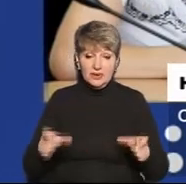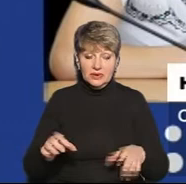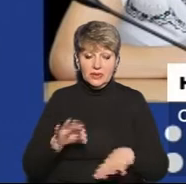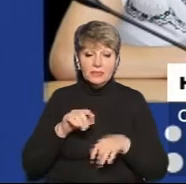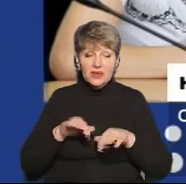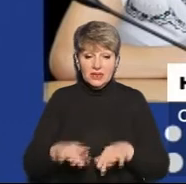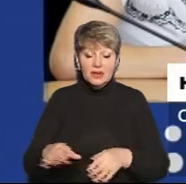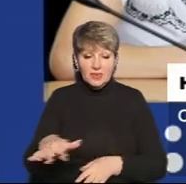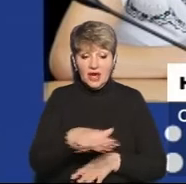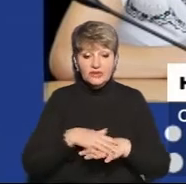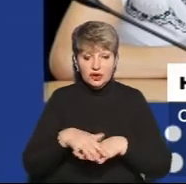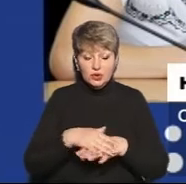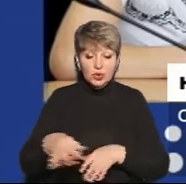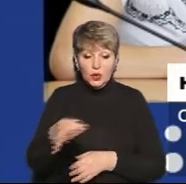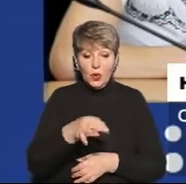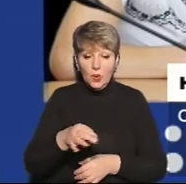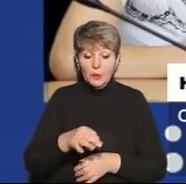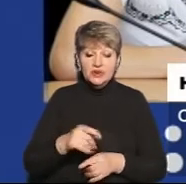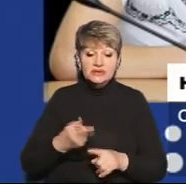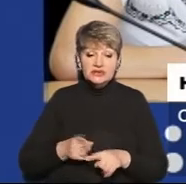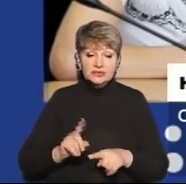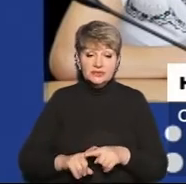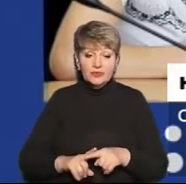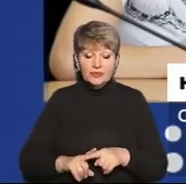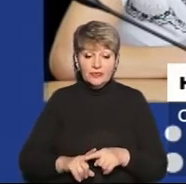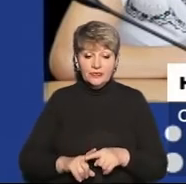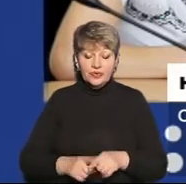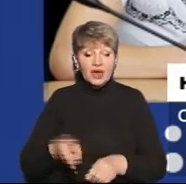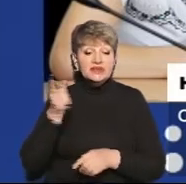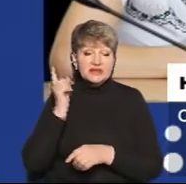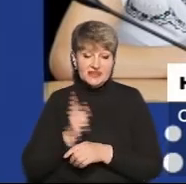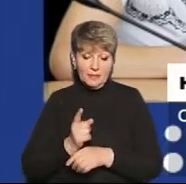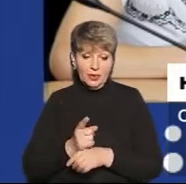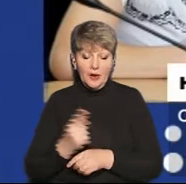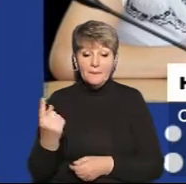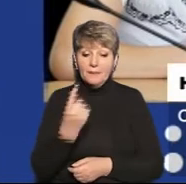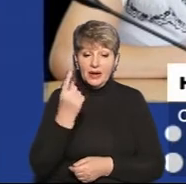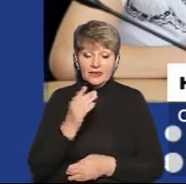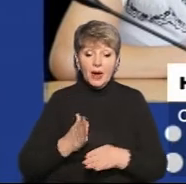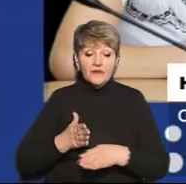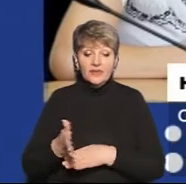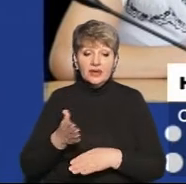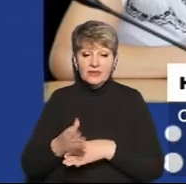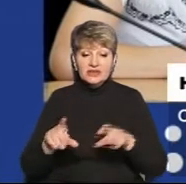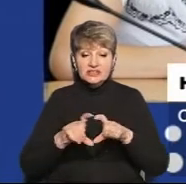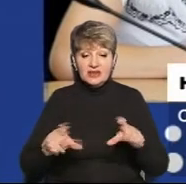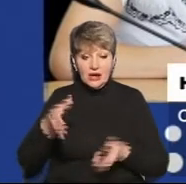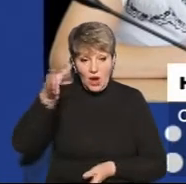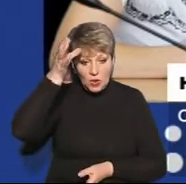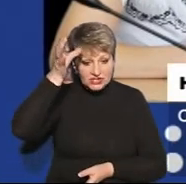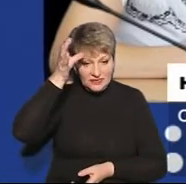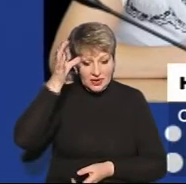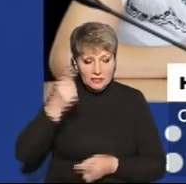території області із значним поширенням COVID-19 забороняється: перше, відвідування закладів